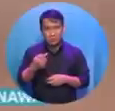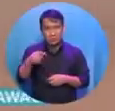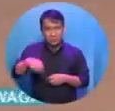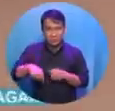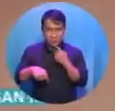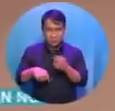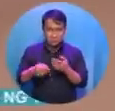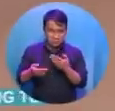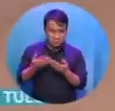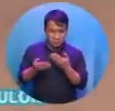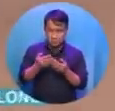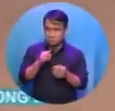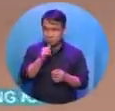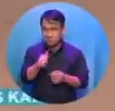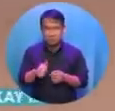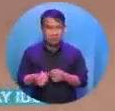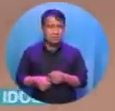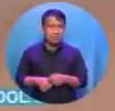Kala nyo, ha?